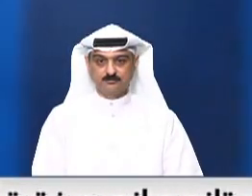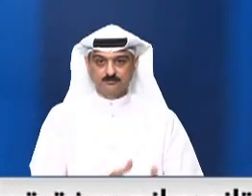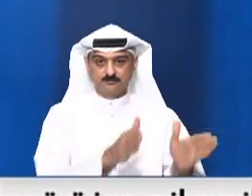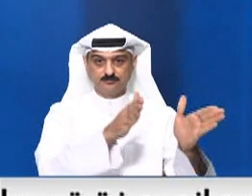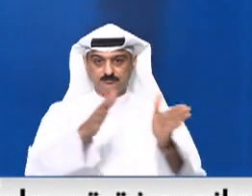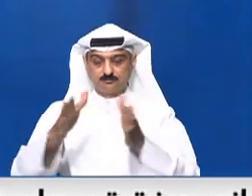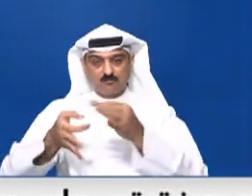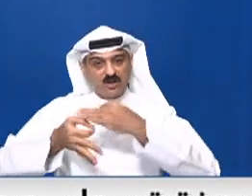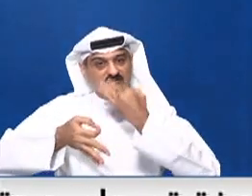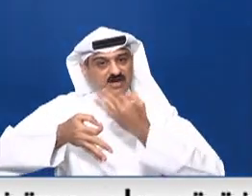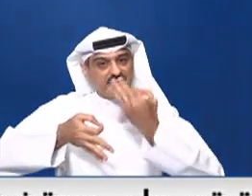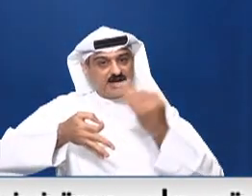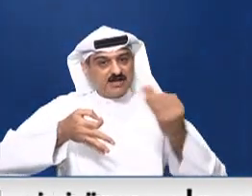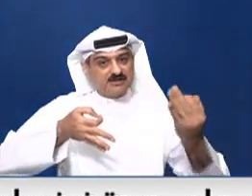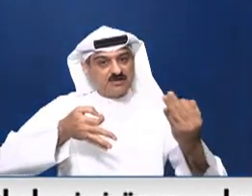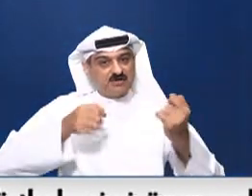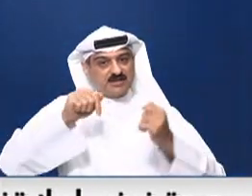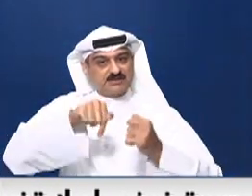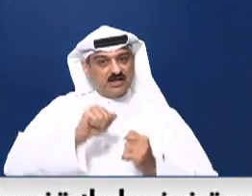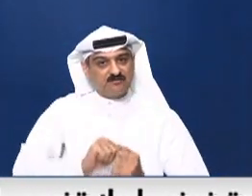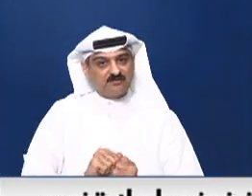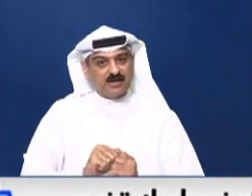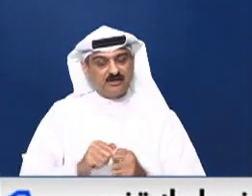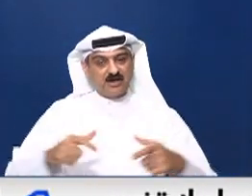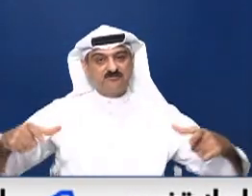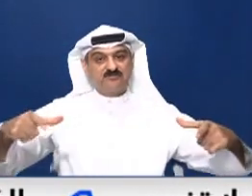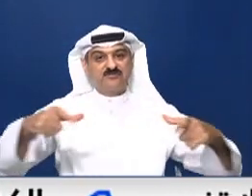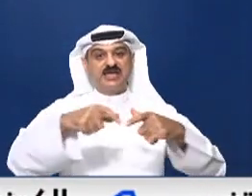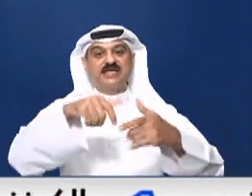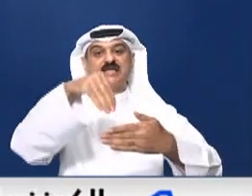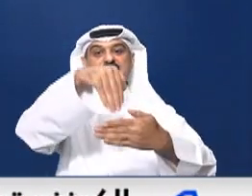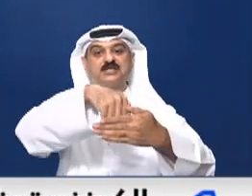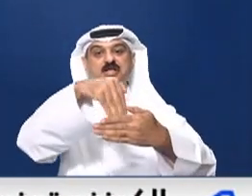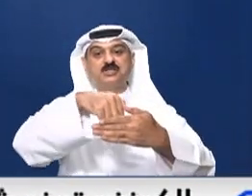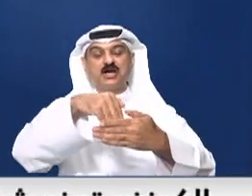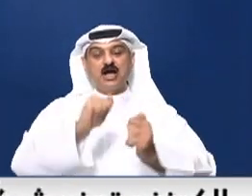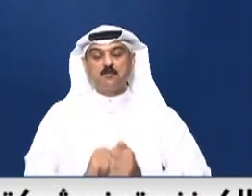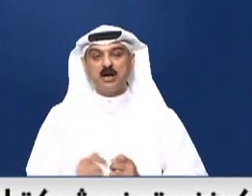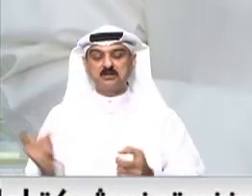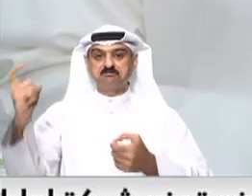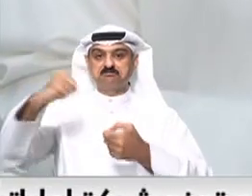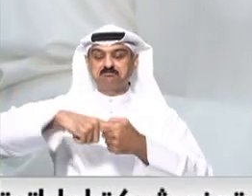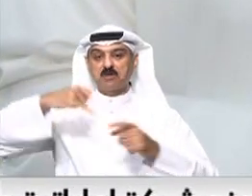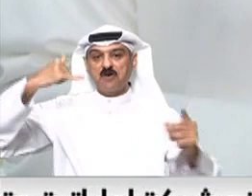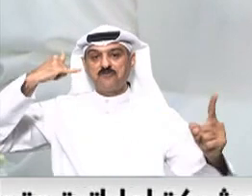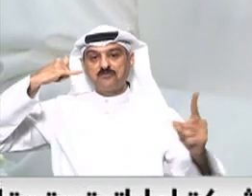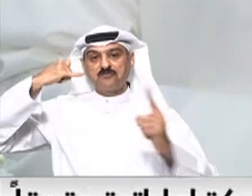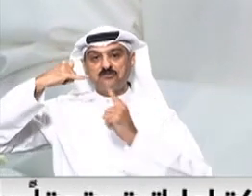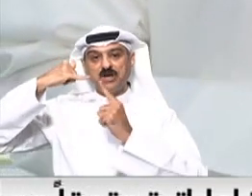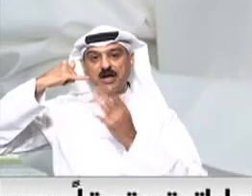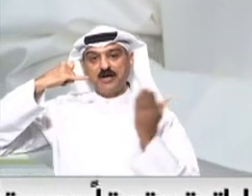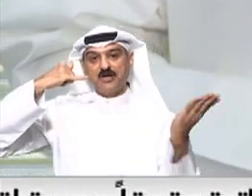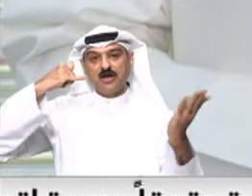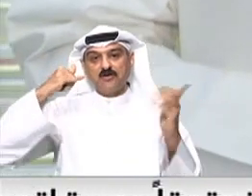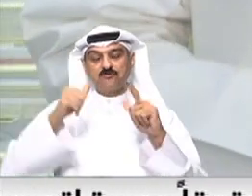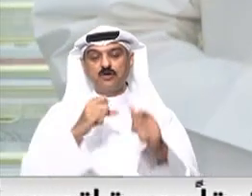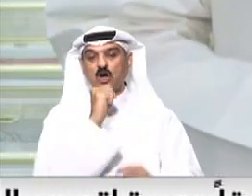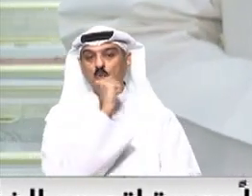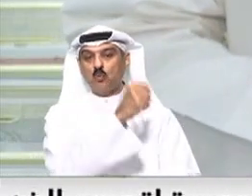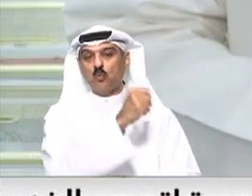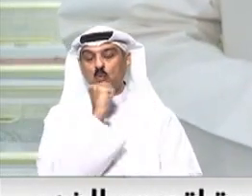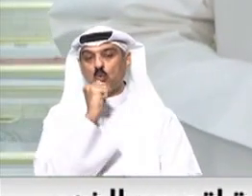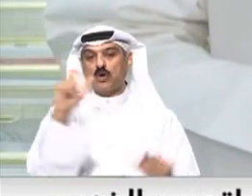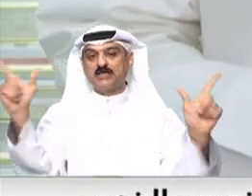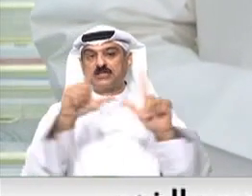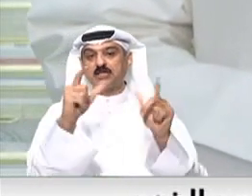ولمزيد من التفاصيل ننتقل إلى إدارة شؤون الانتخابات مع الزميل نواف الشراكي مراسل تلفزيون دولة